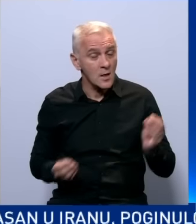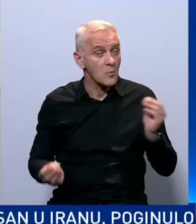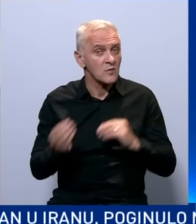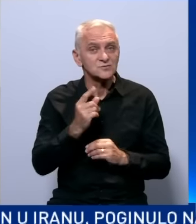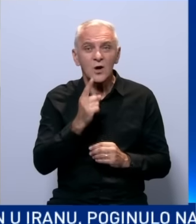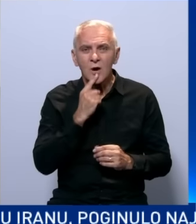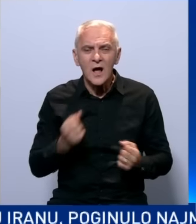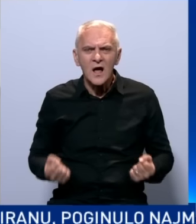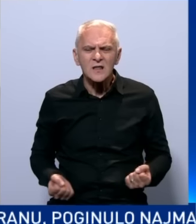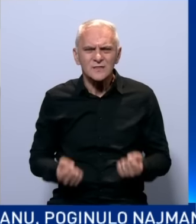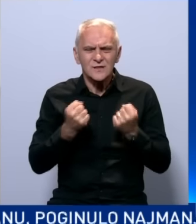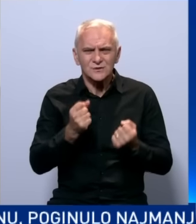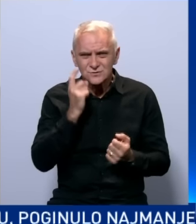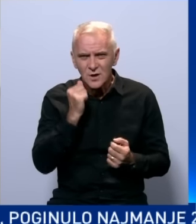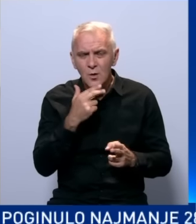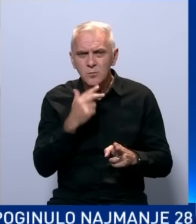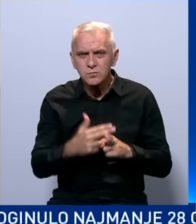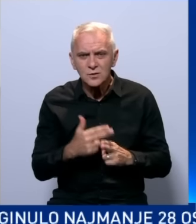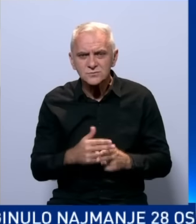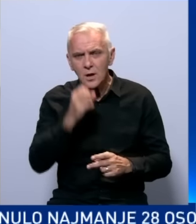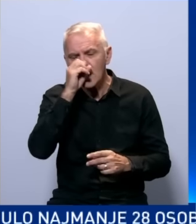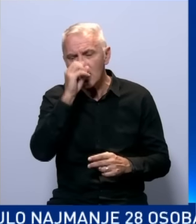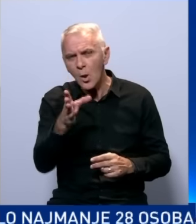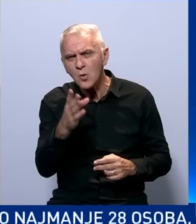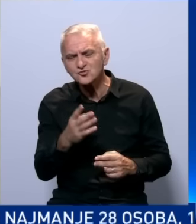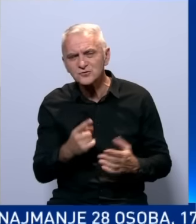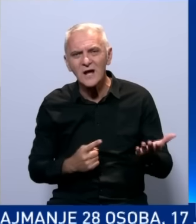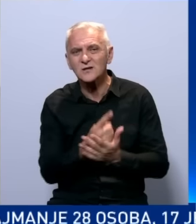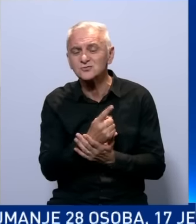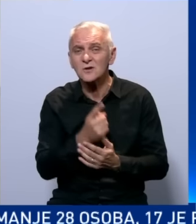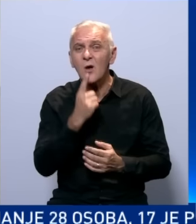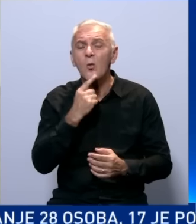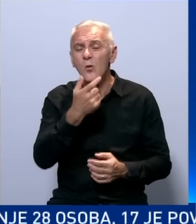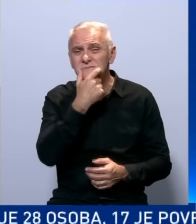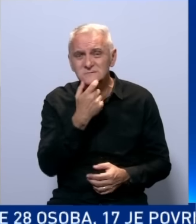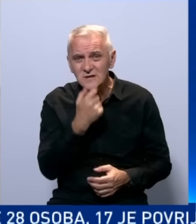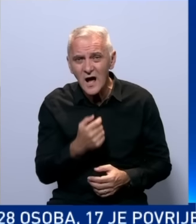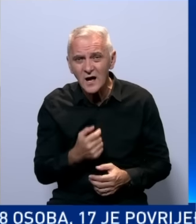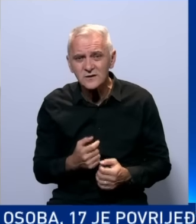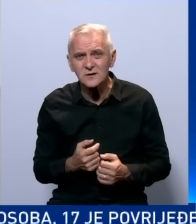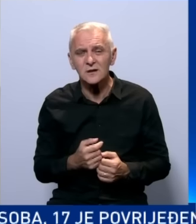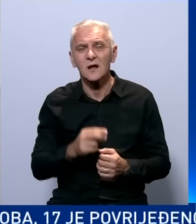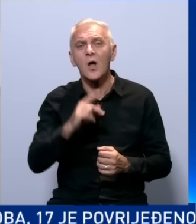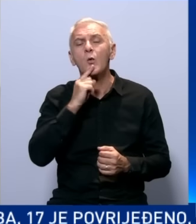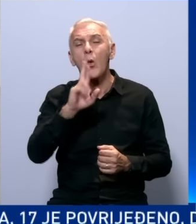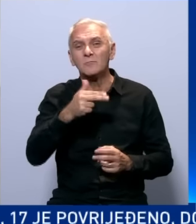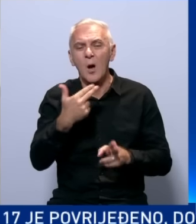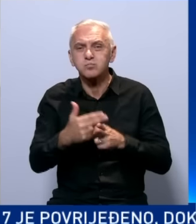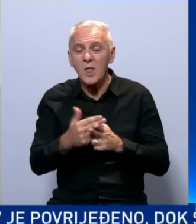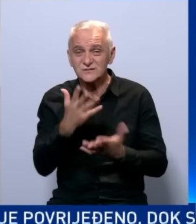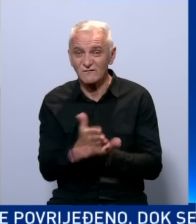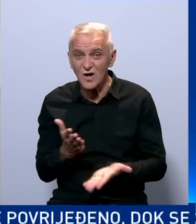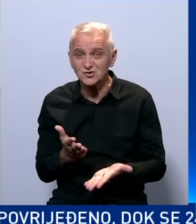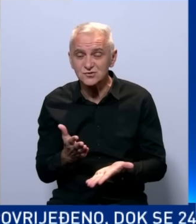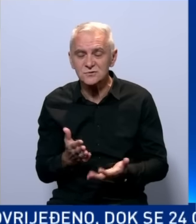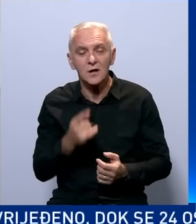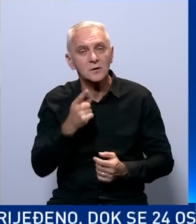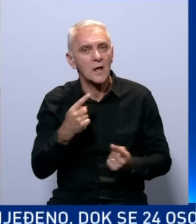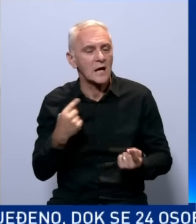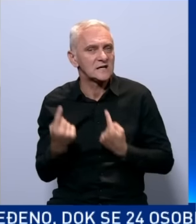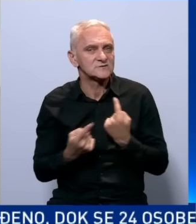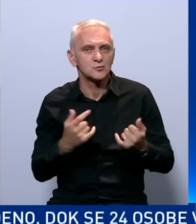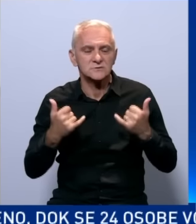teže kliničke slike i loši ishode kod onih koji su stariji, koji imaju veći broj hroničnih nezaraznih bolesti, takva nam je sad